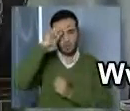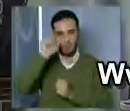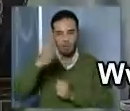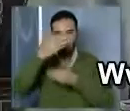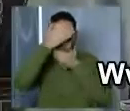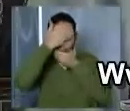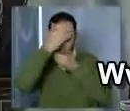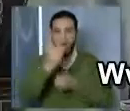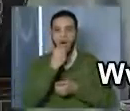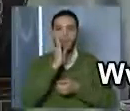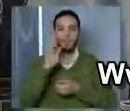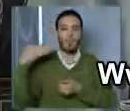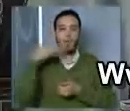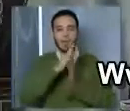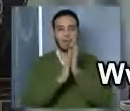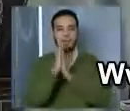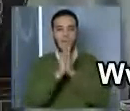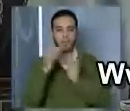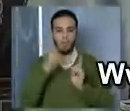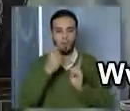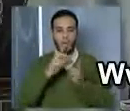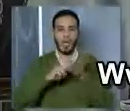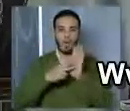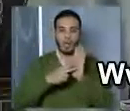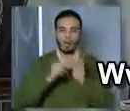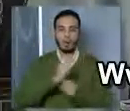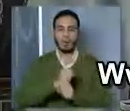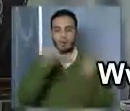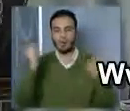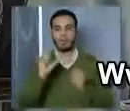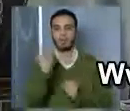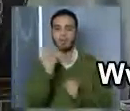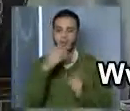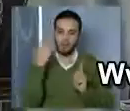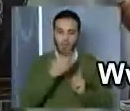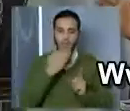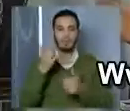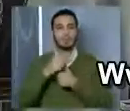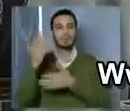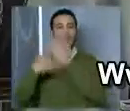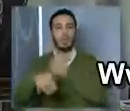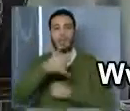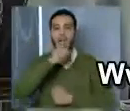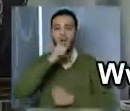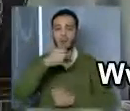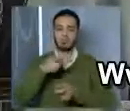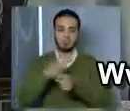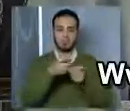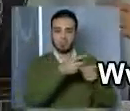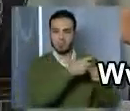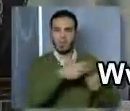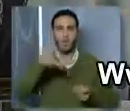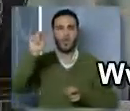يعني الانتفاضة أسلمت المعركة، أصبح في المعركة الإسلام. كان الأول الإسلام مغيب العروبة، كم دولة